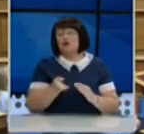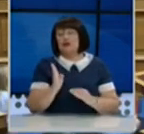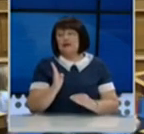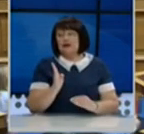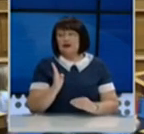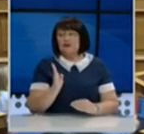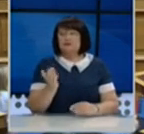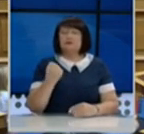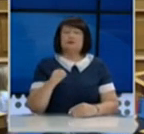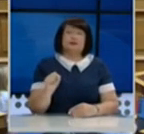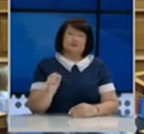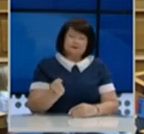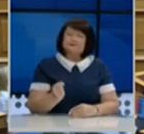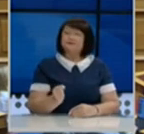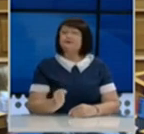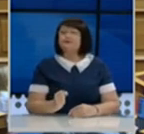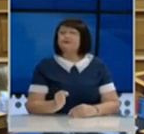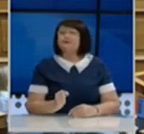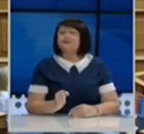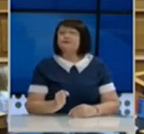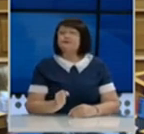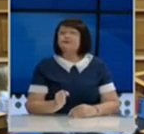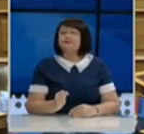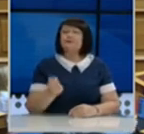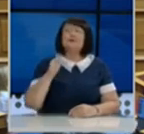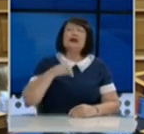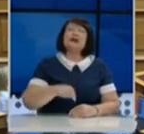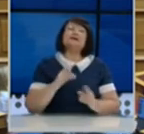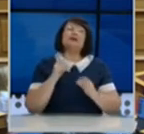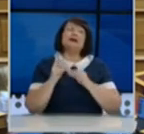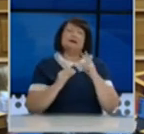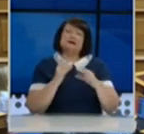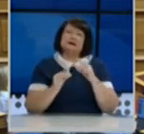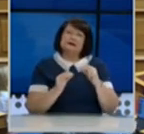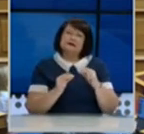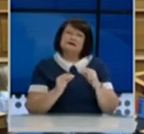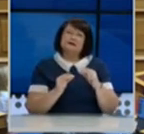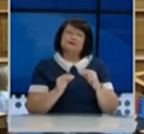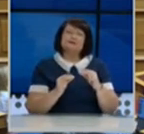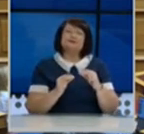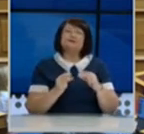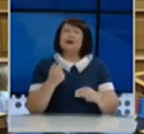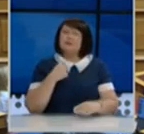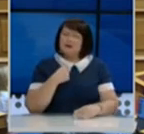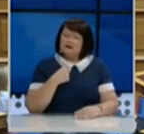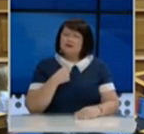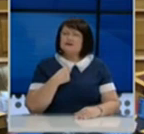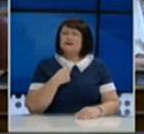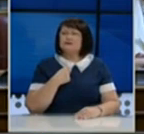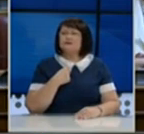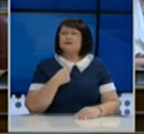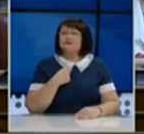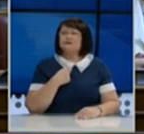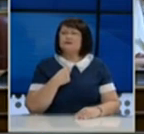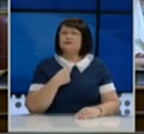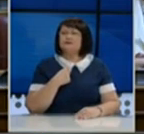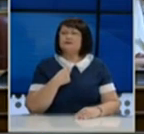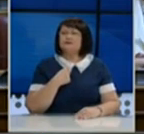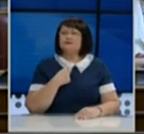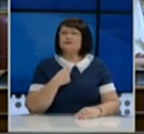δεν είναι εδώ, στη σημερινή συζήτηση θα είμαστε